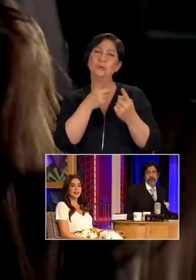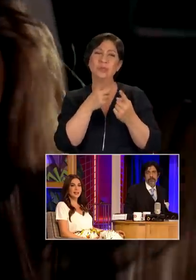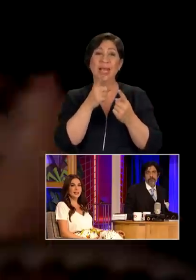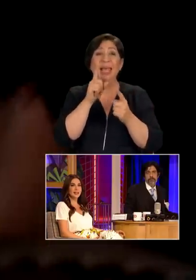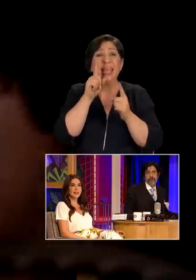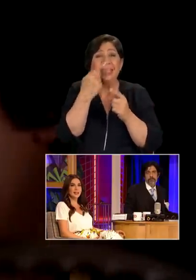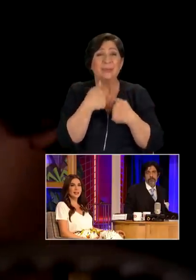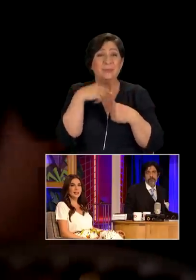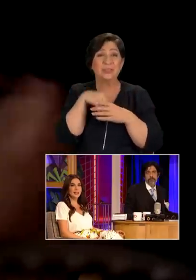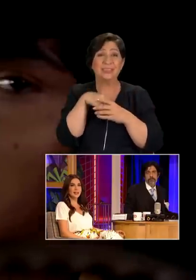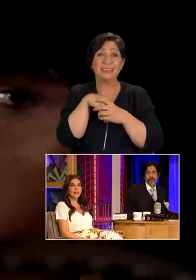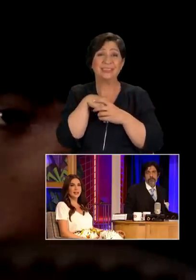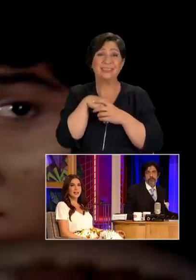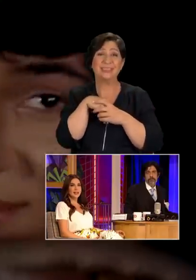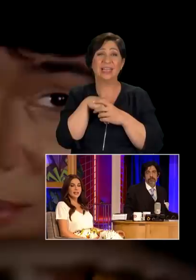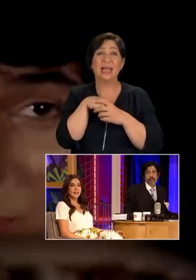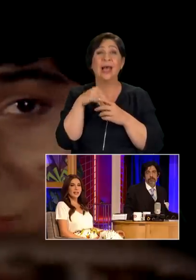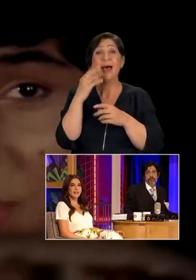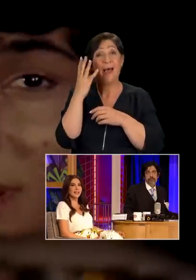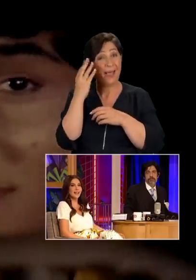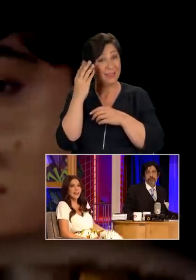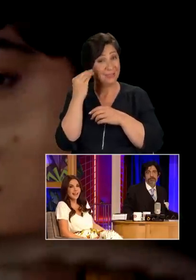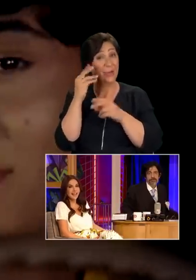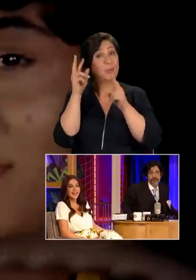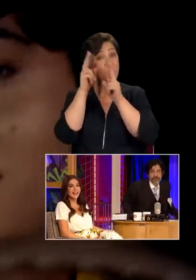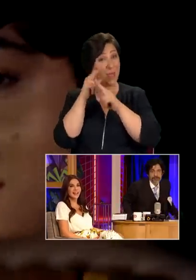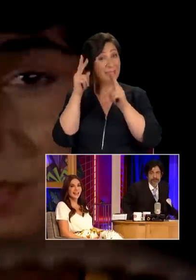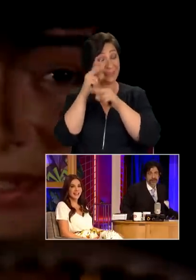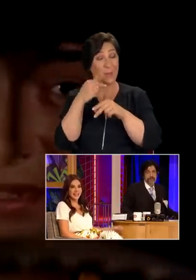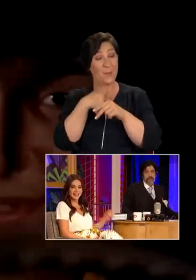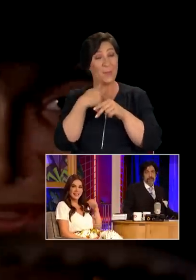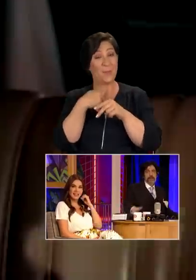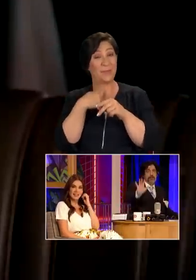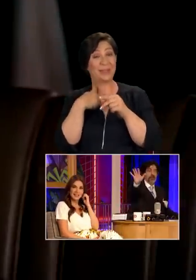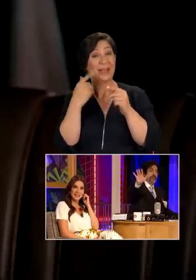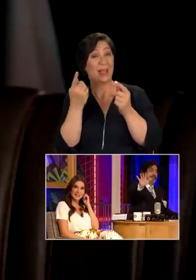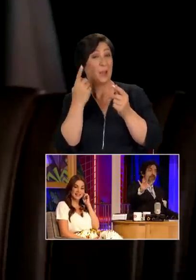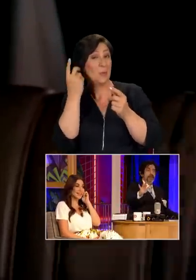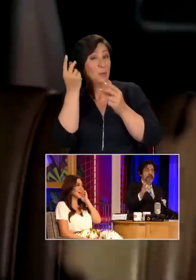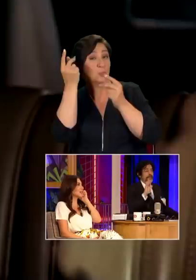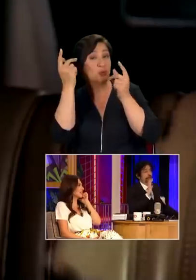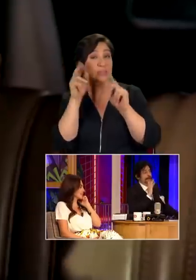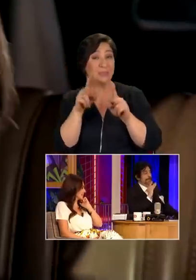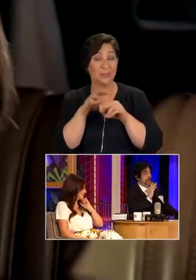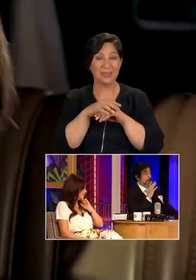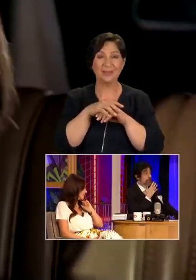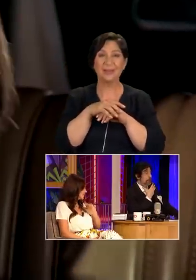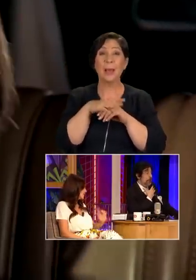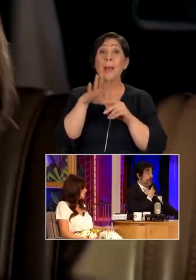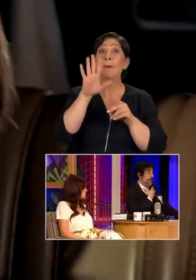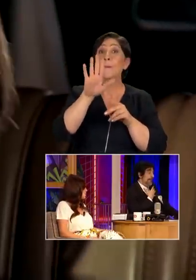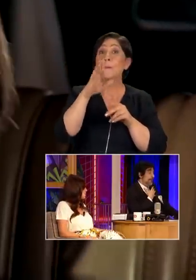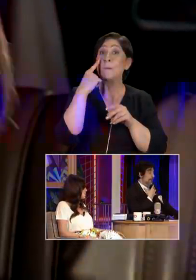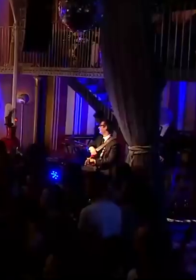Yalnız benim için. Anlaşılan rüyalarınızda beni tekele almışsınız. Dur. Tekele şimdi bakın.